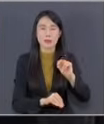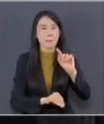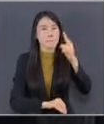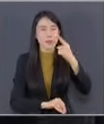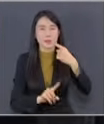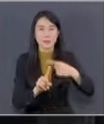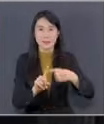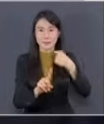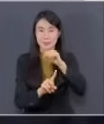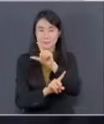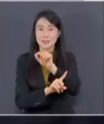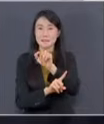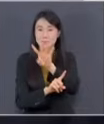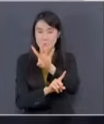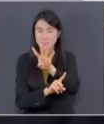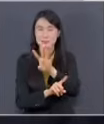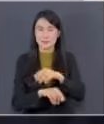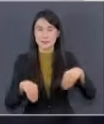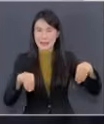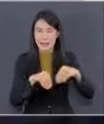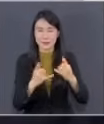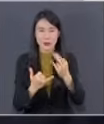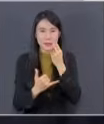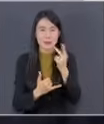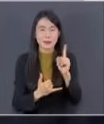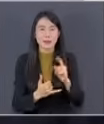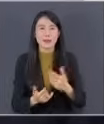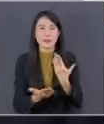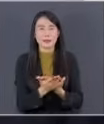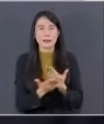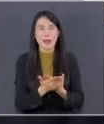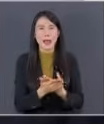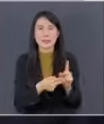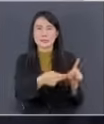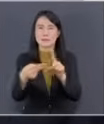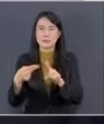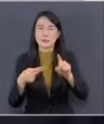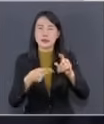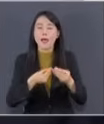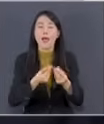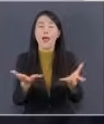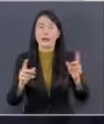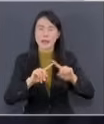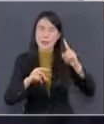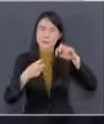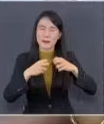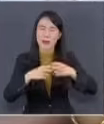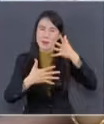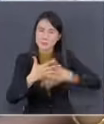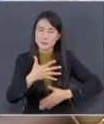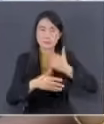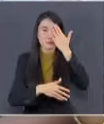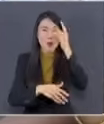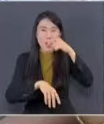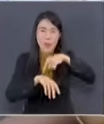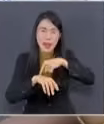24ตุลาคมนี ้ ซึ่งตอนนี้คุณจุลพันธ์บอกว่าจะแจกเงินที่ต้นมันติดปัญหาหลายเรื่องและมีความเป็นห่วงเรื่องกรอบเวลาเพราะว่าถ้